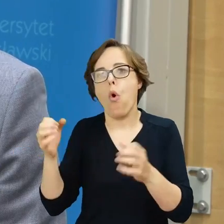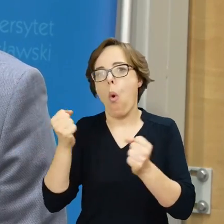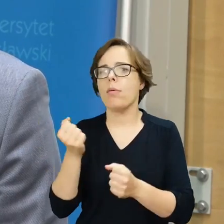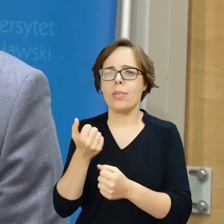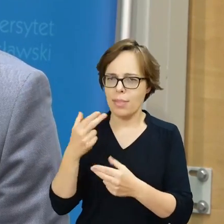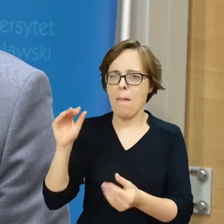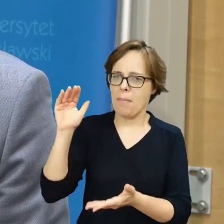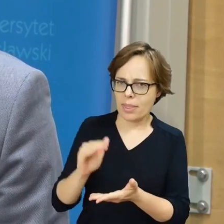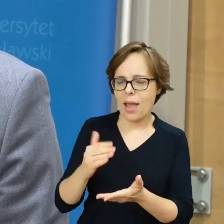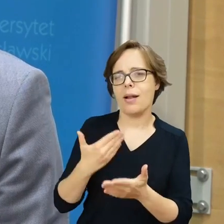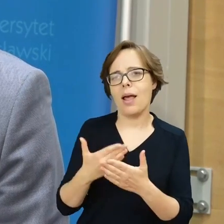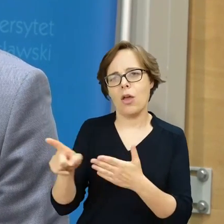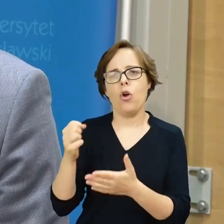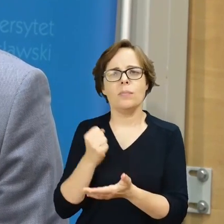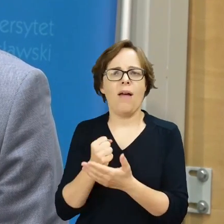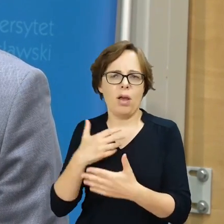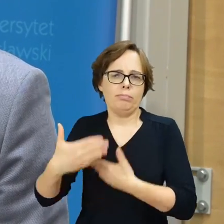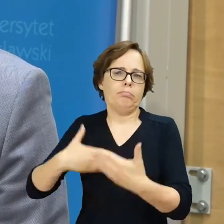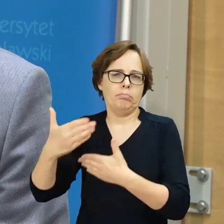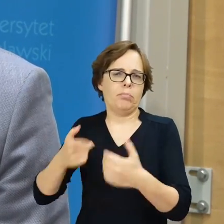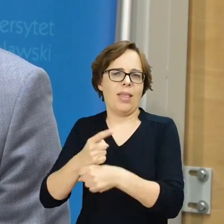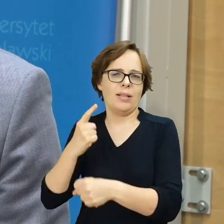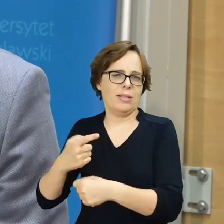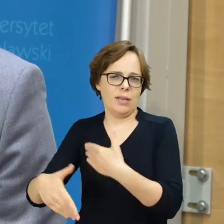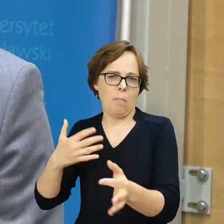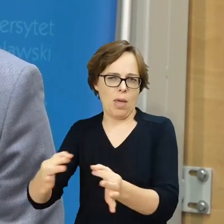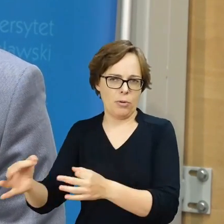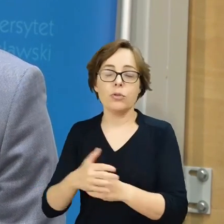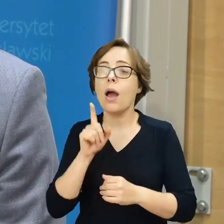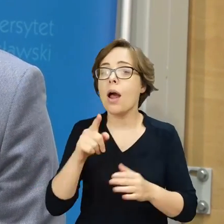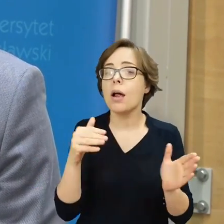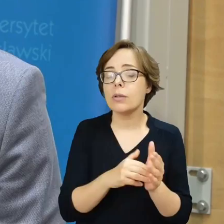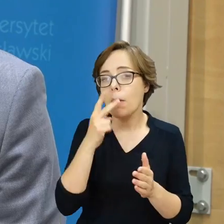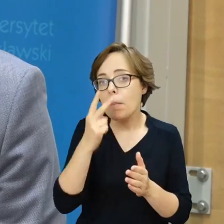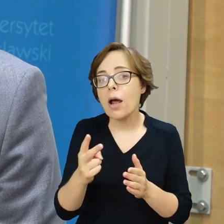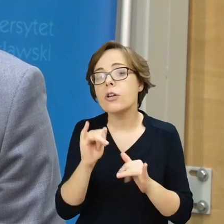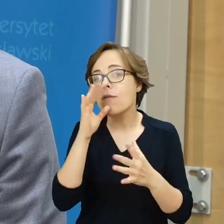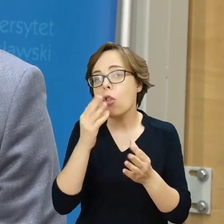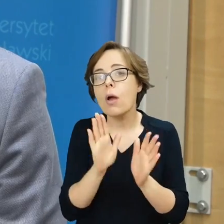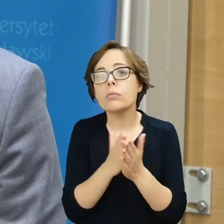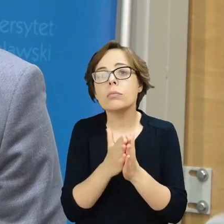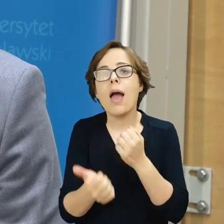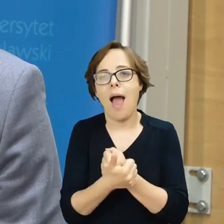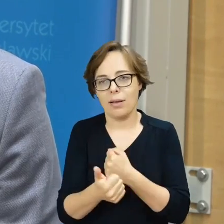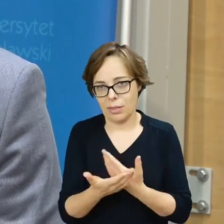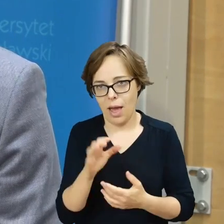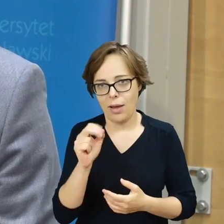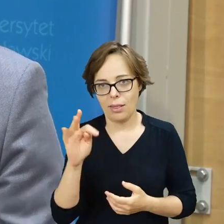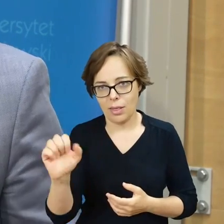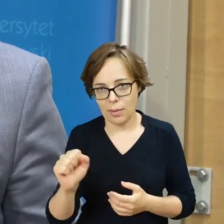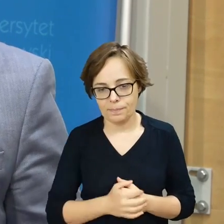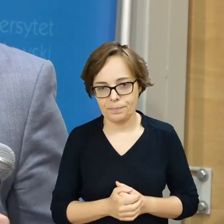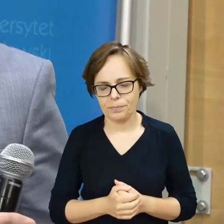idą na bieżąco. Natomiast też trzeba zwrócić uwagę na stan akt, bo to bardzo też istotne, co państwo tu powiedzieli, że to, co organ...